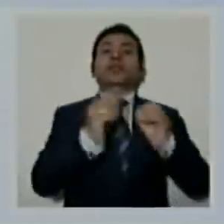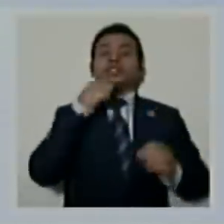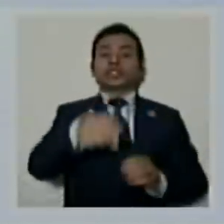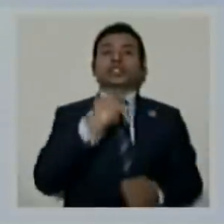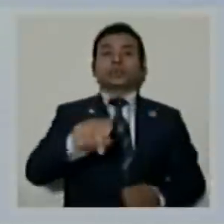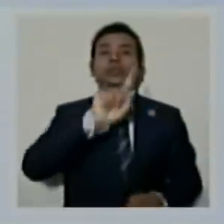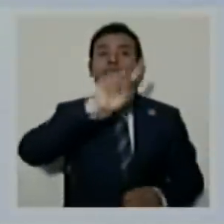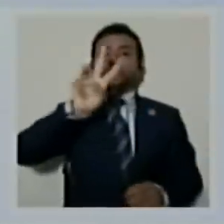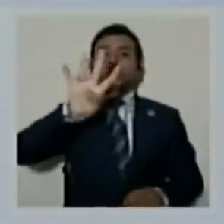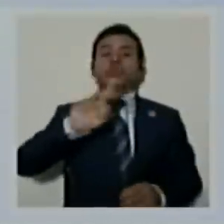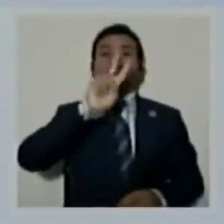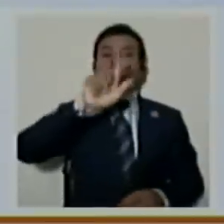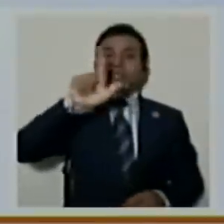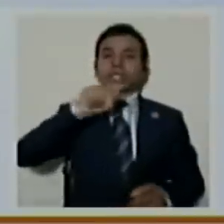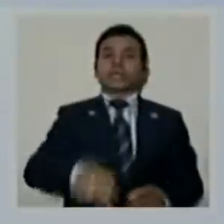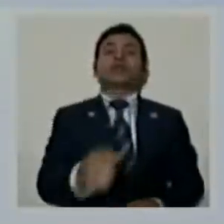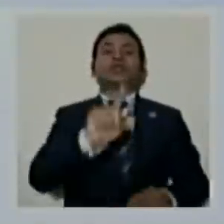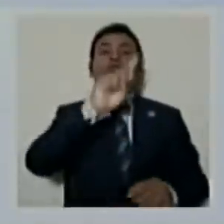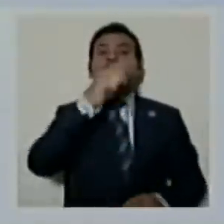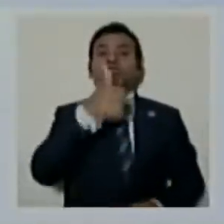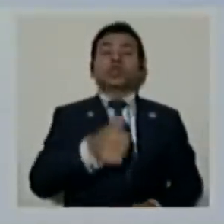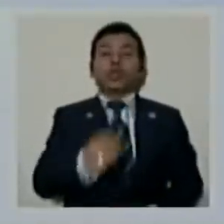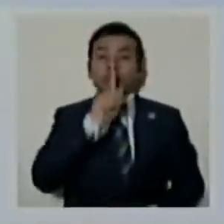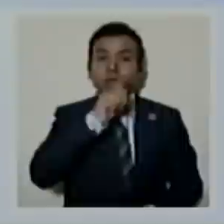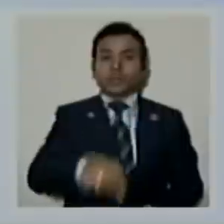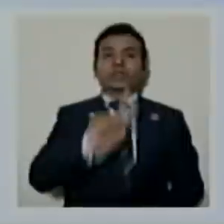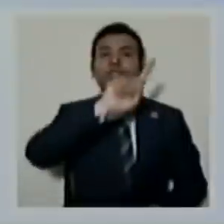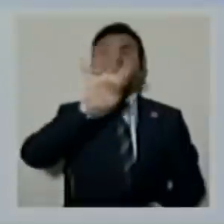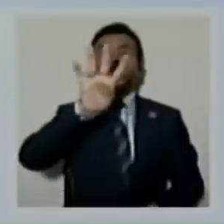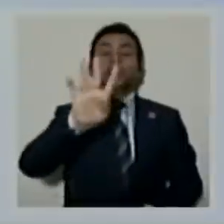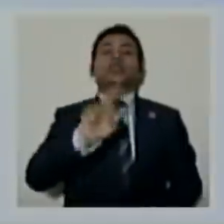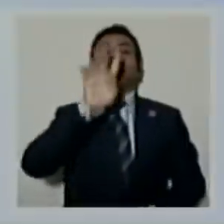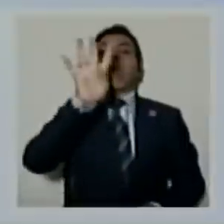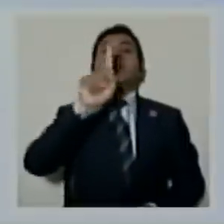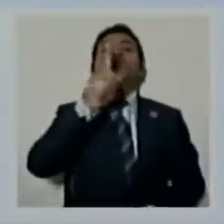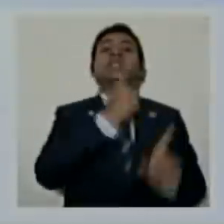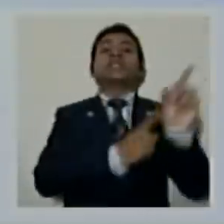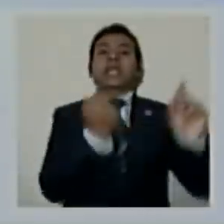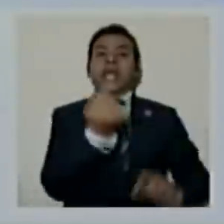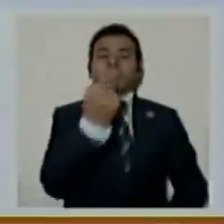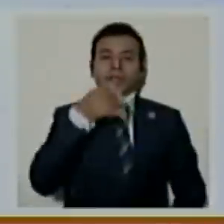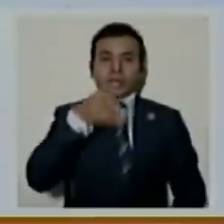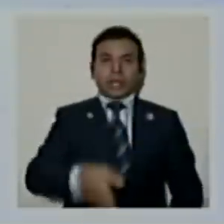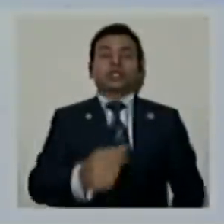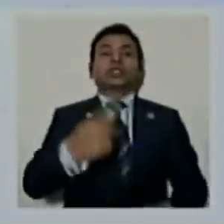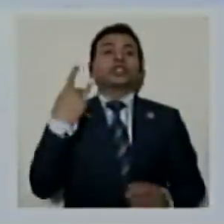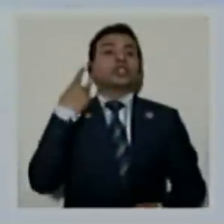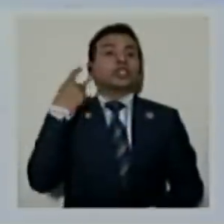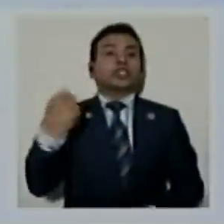আজ 10 মে 2020, 27 শ্রাবণ বৈশাখ 1427 এবং 16 রমজান